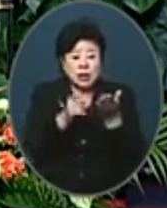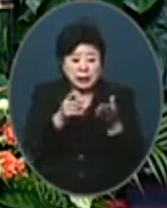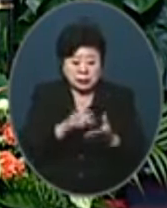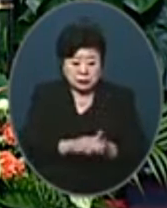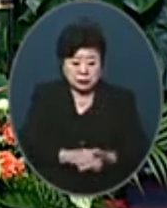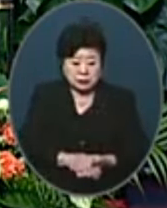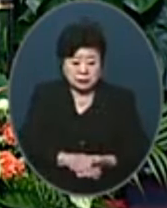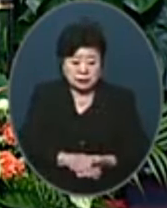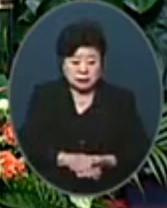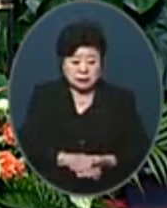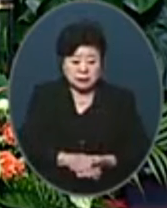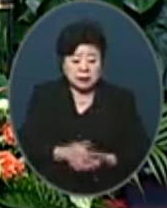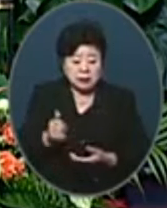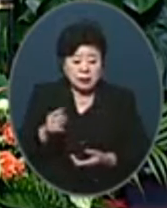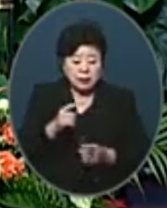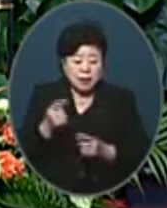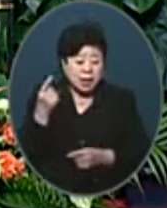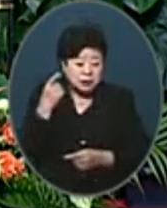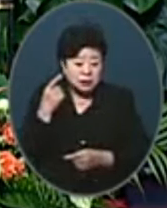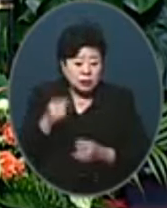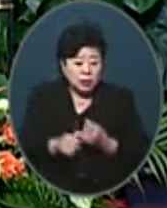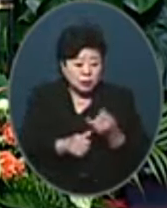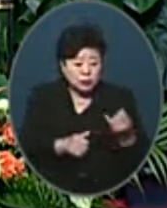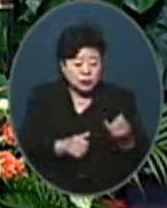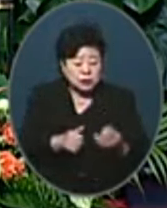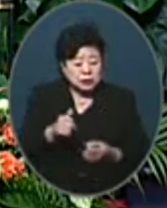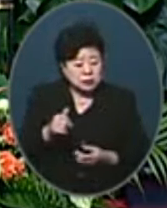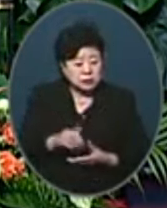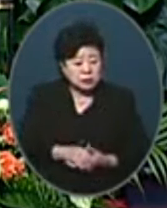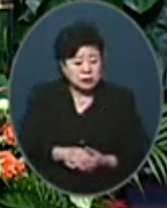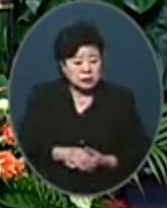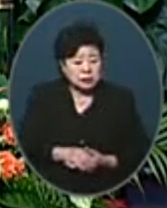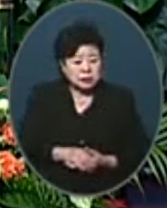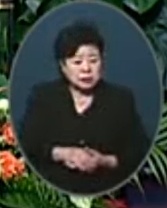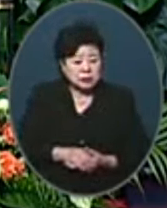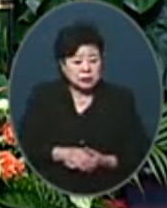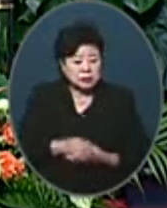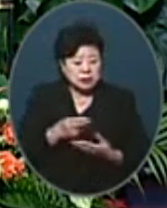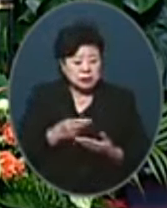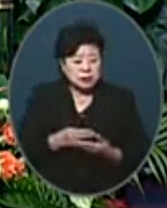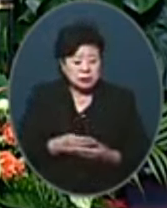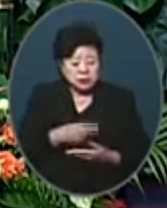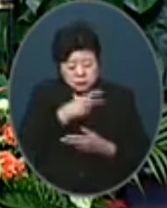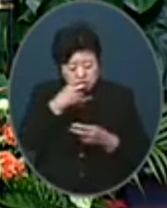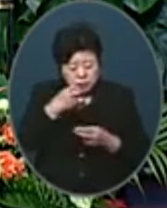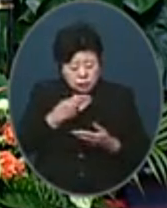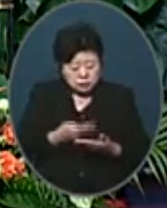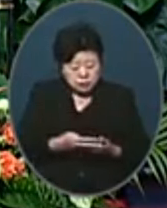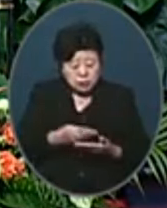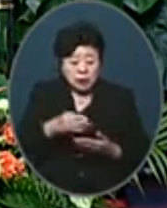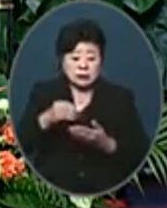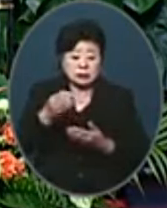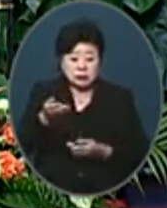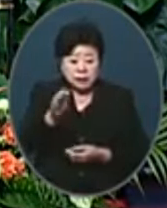말했습니다. 남편이 말을 듣고 아내는 남편을 데리고 침실로 갔습니다.